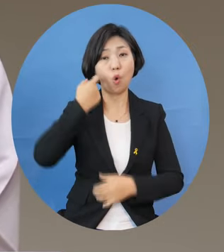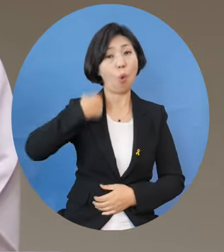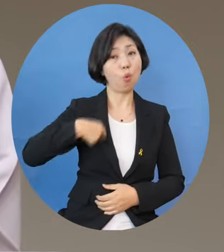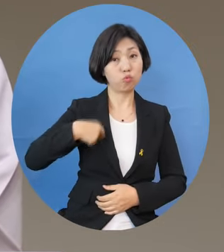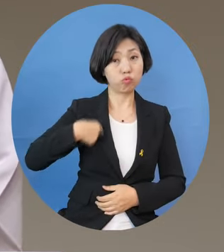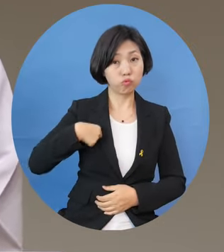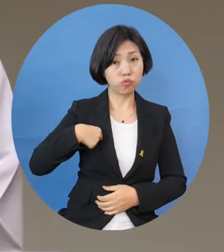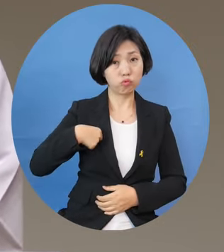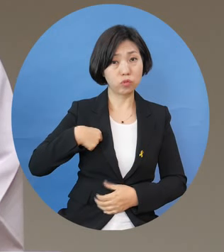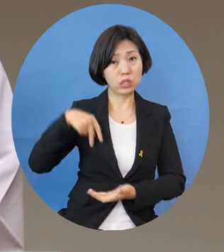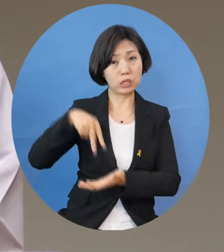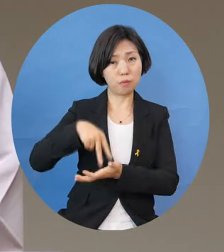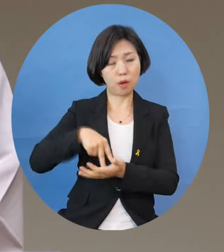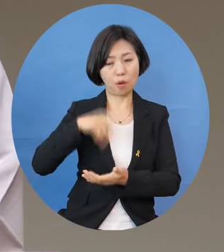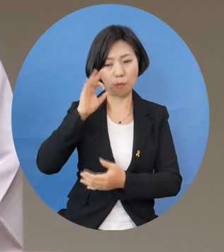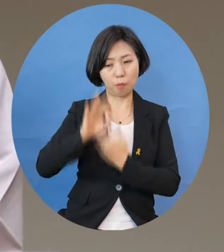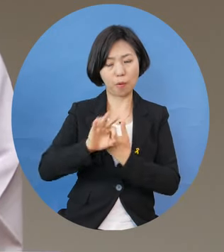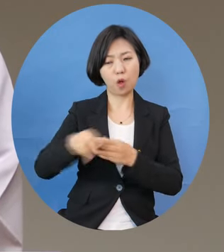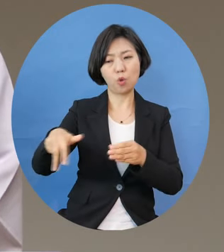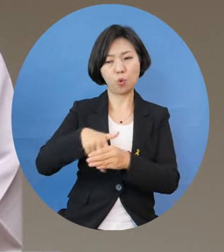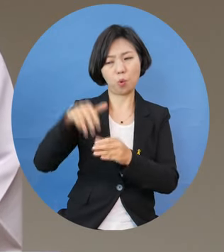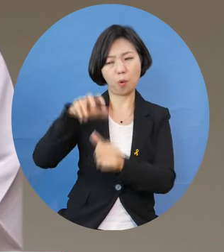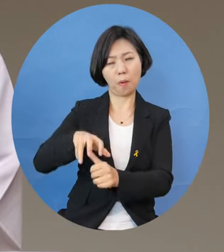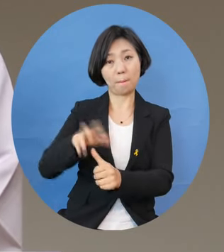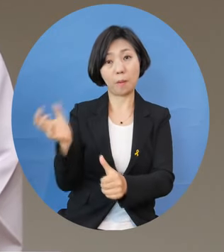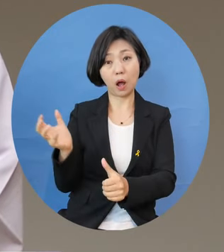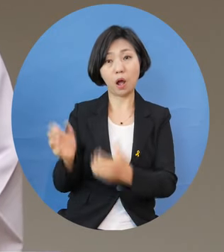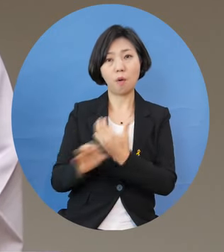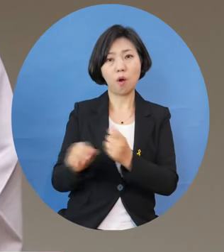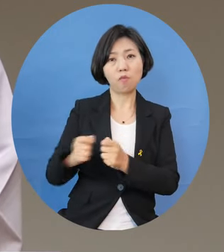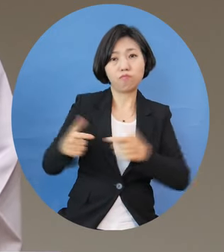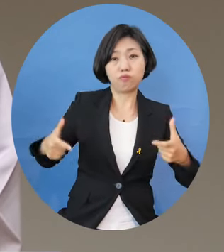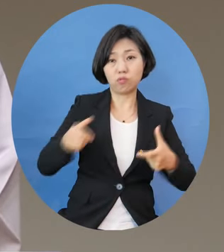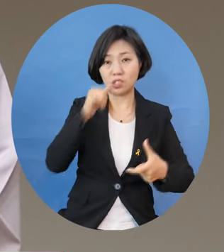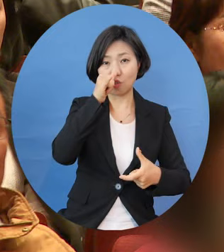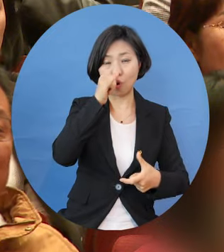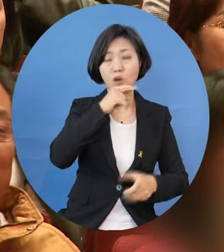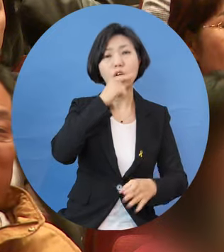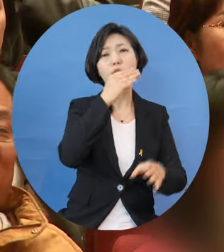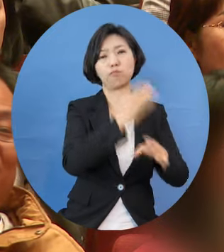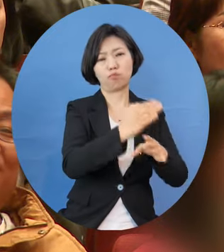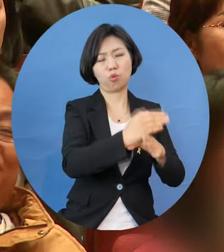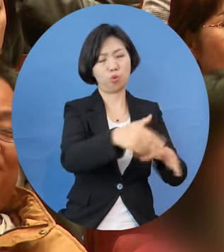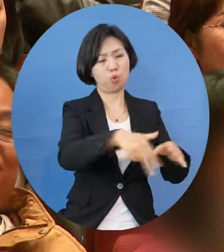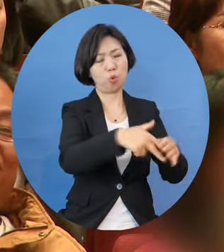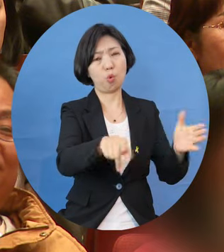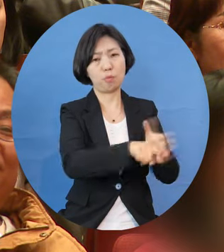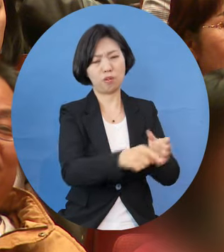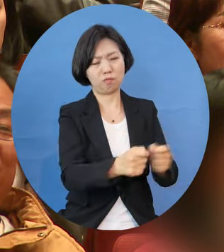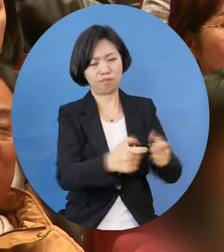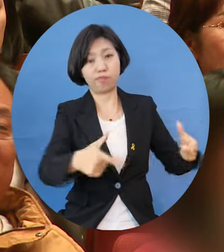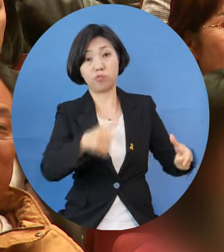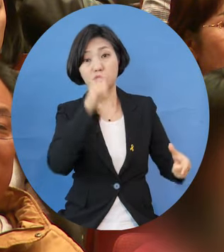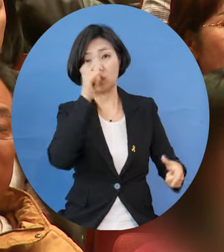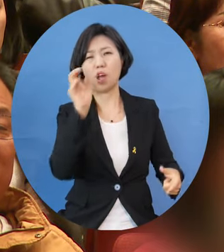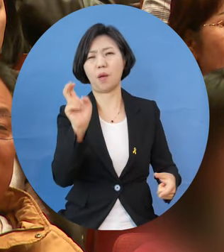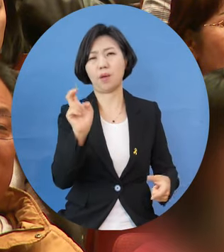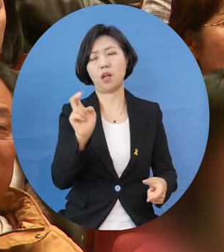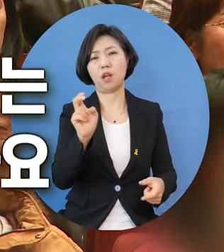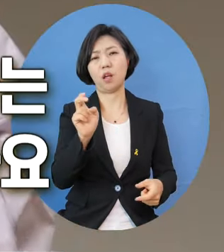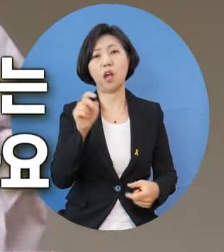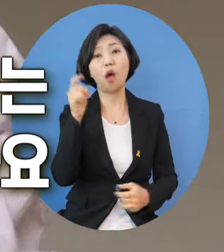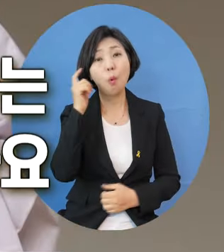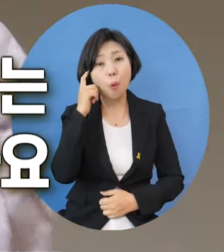풀면 늘어날까 줄어들까? 늘어나요. 북한도 풀어주면 늘까 줄을까? 늘어나요. 이유는 막